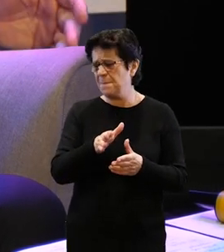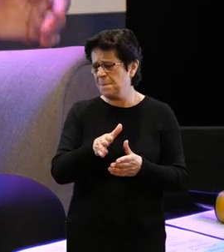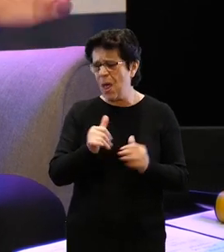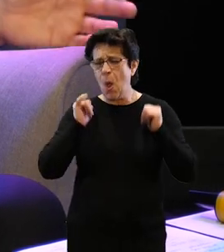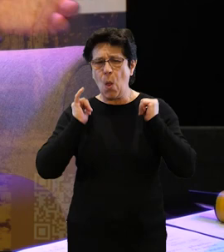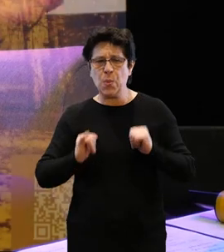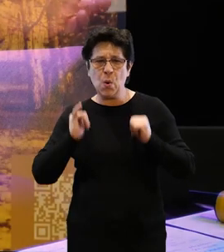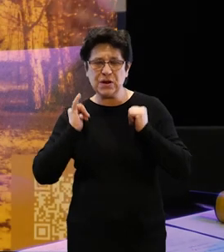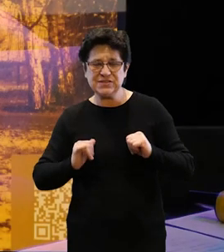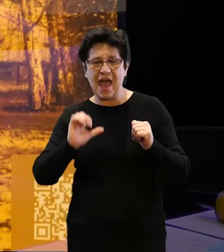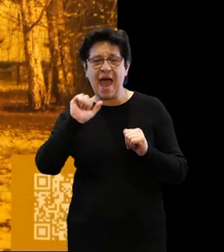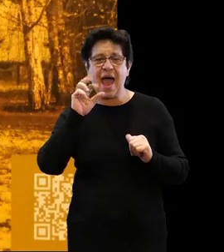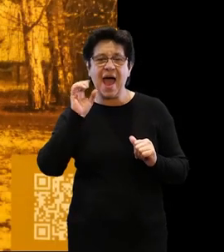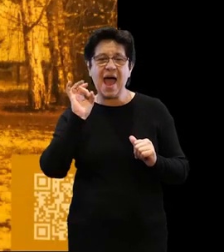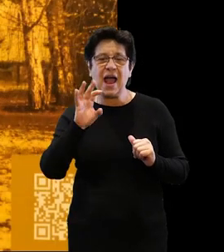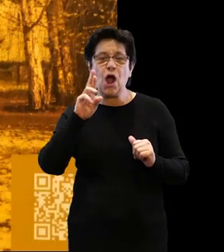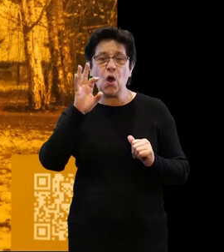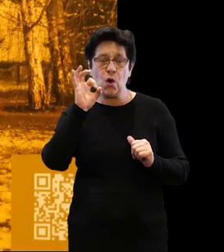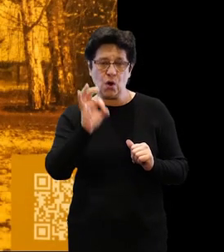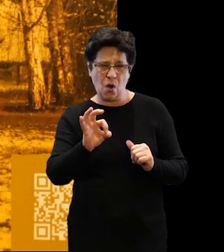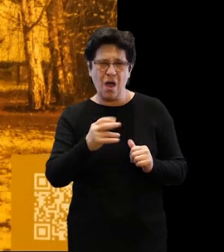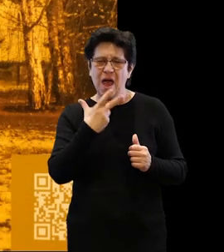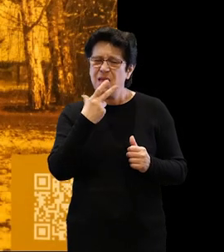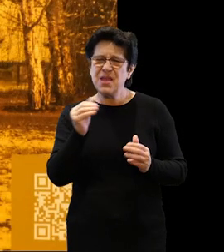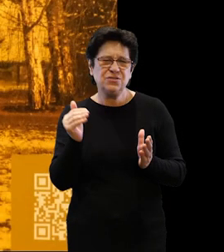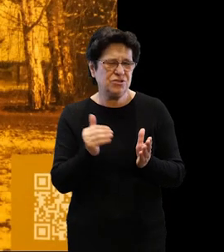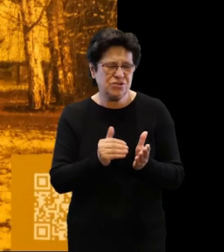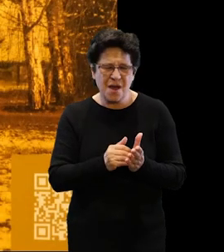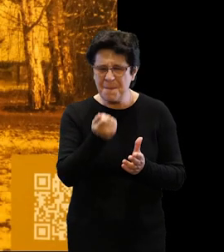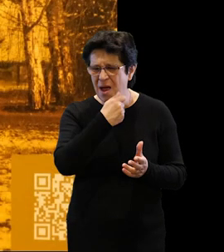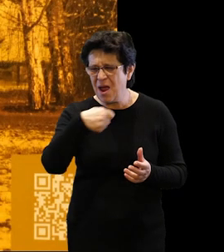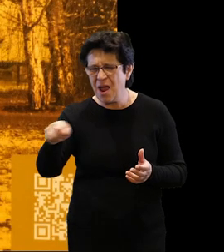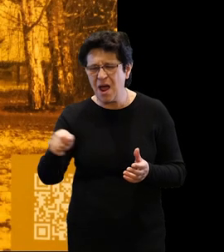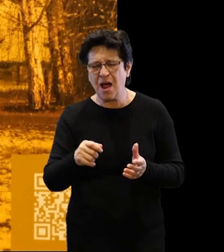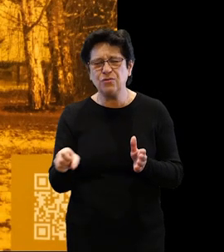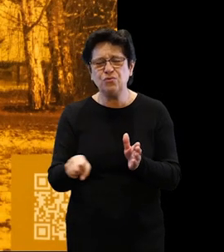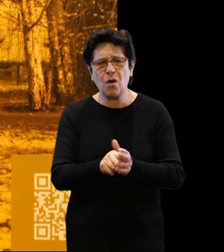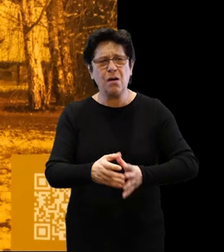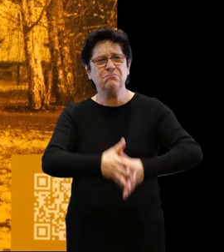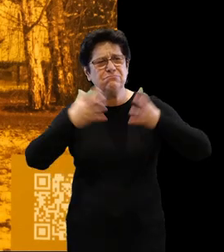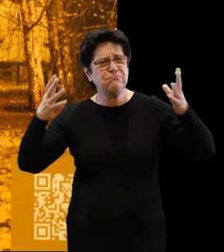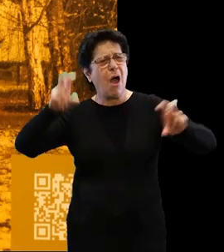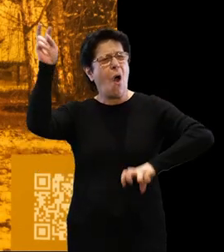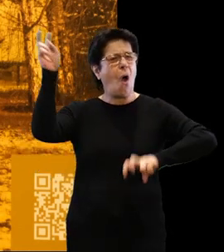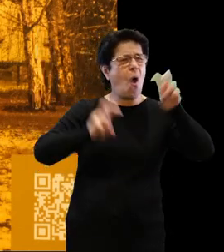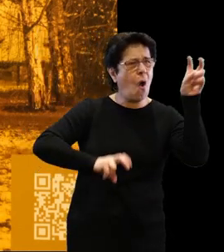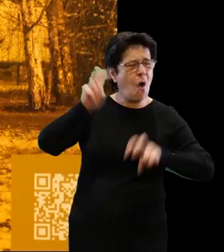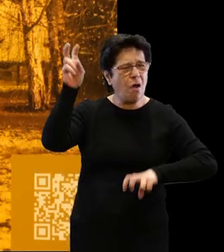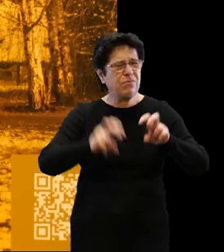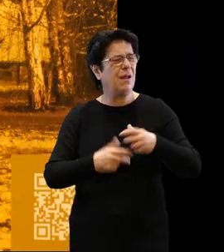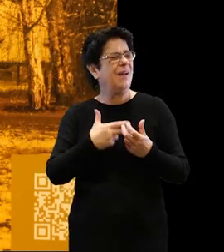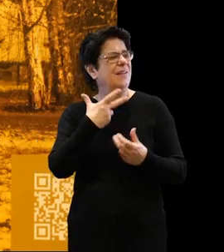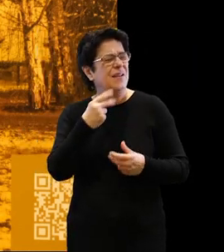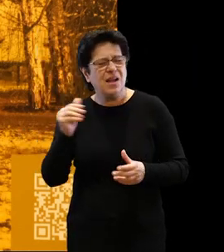nie trzeba jechać do Warszawy nie trzeba jechać do Wrocławia do dużego hotelu tylko można jechać do agroturystyki Gdzie można jechać z psem